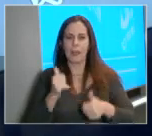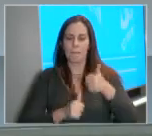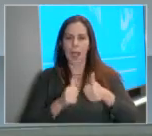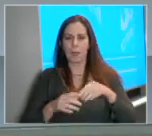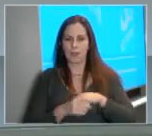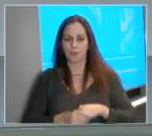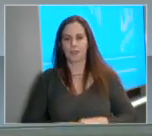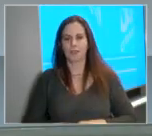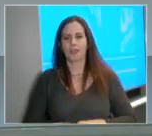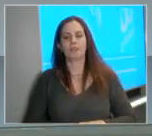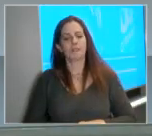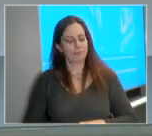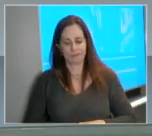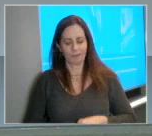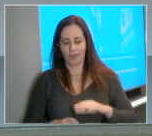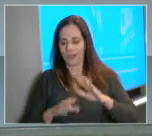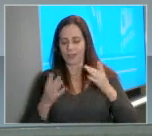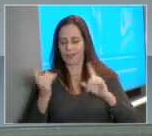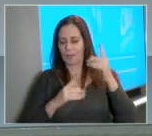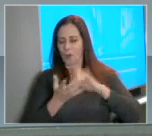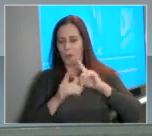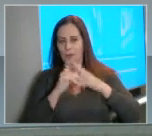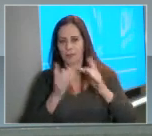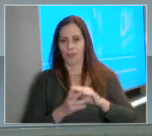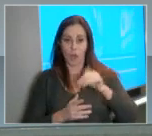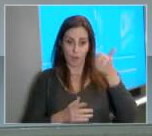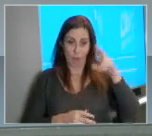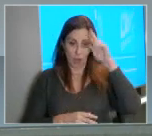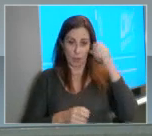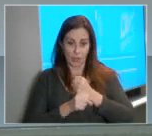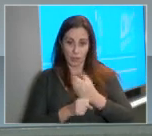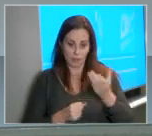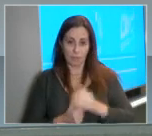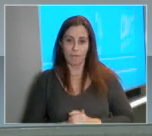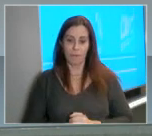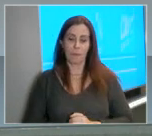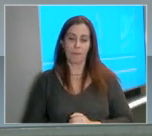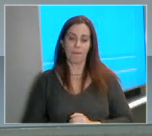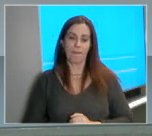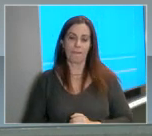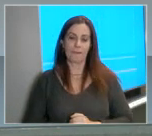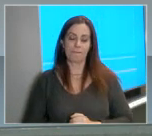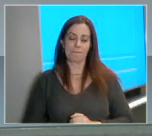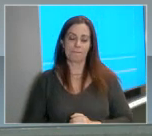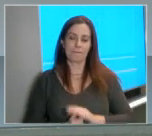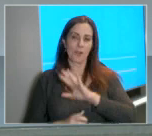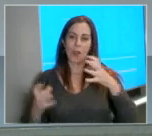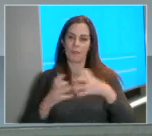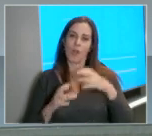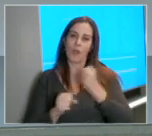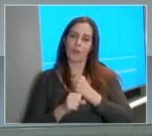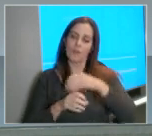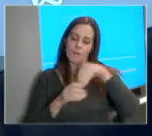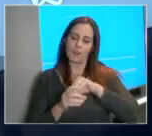לרשות ישראל ביתנו אמרתי, אבל זה כנראה בעולם אחר. טוב, קודם שבליכוד יעשו, נכון? ככה זה. תשמע, כל מפלגה